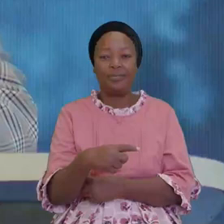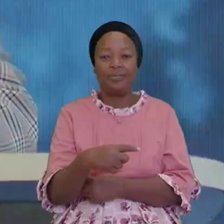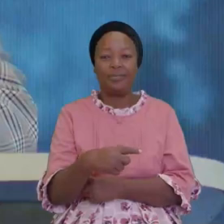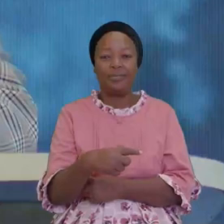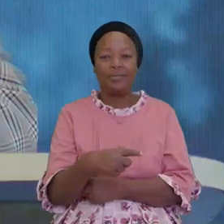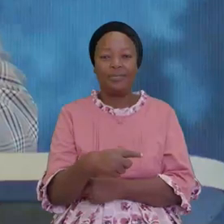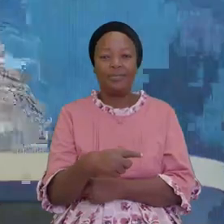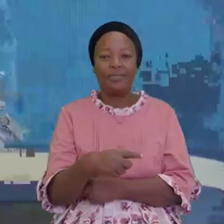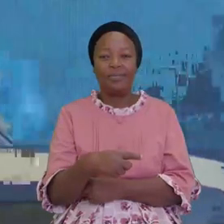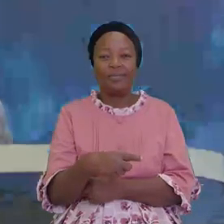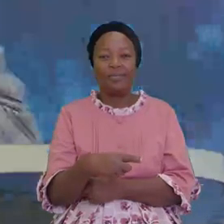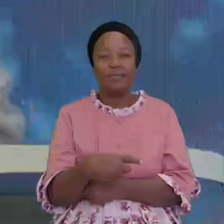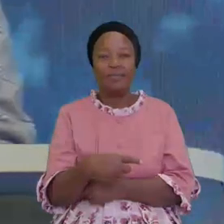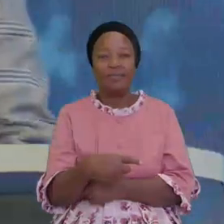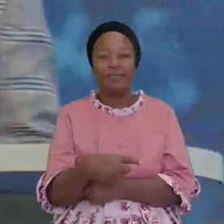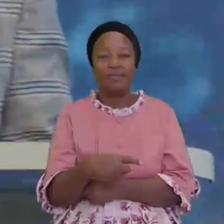En ce dernier jour,